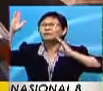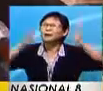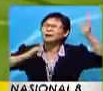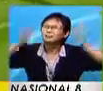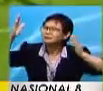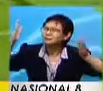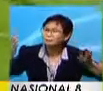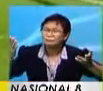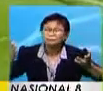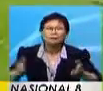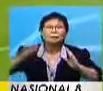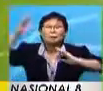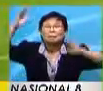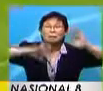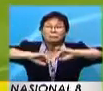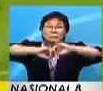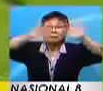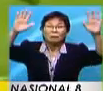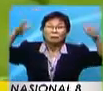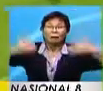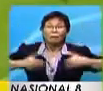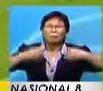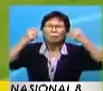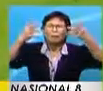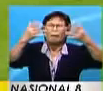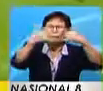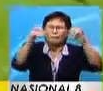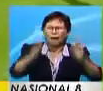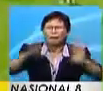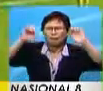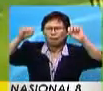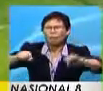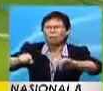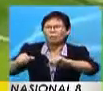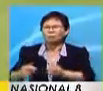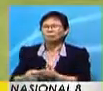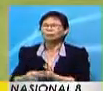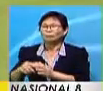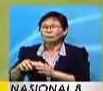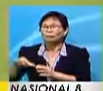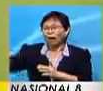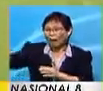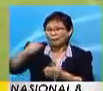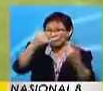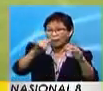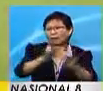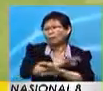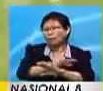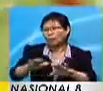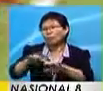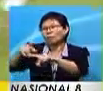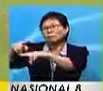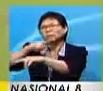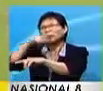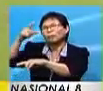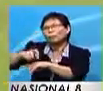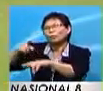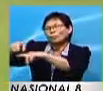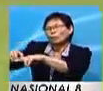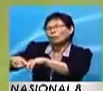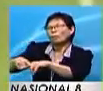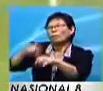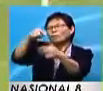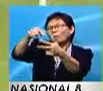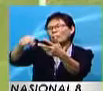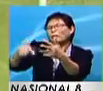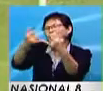country. Malaysia jelasnya mempunyai ramai pemain yang boleh diketengahkan. Tidak semestinya hanya bersandarkan kepada